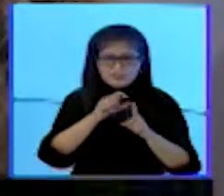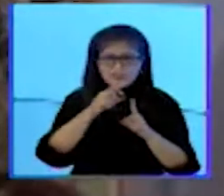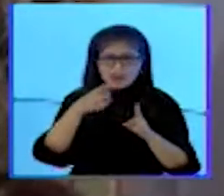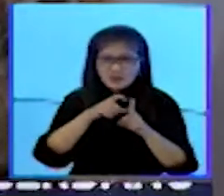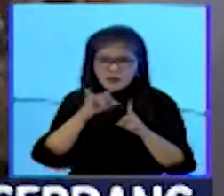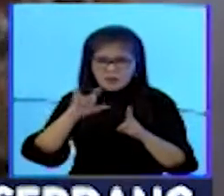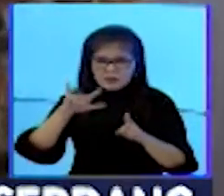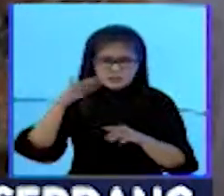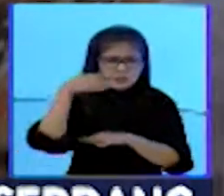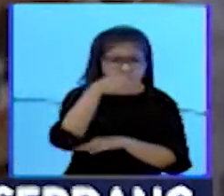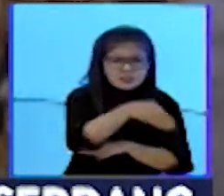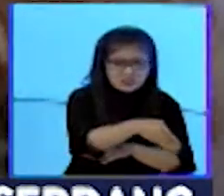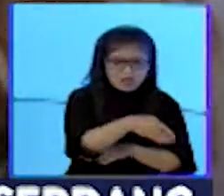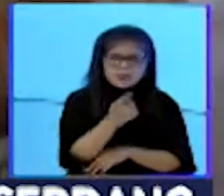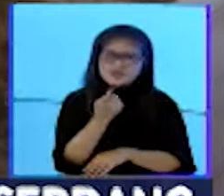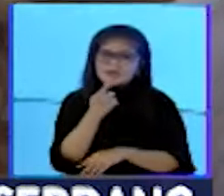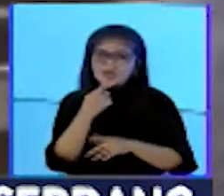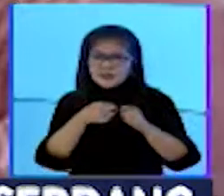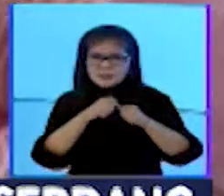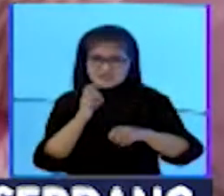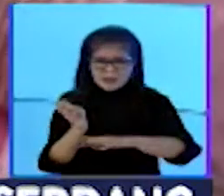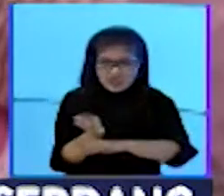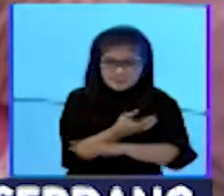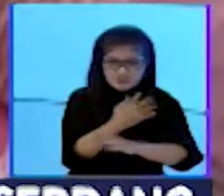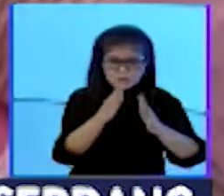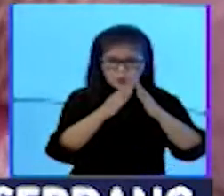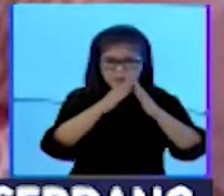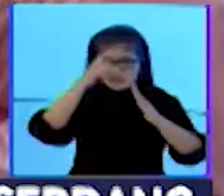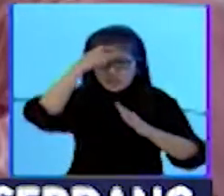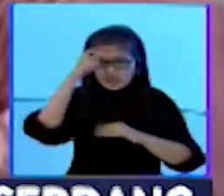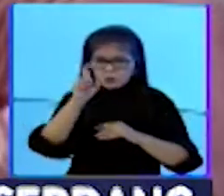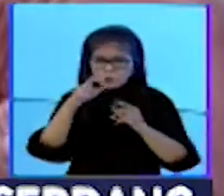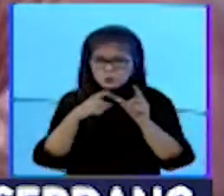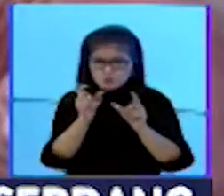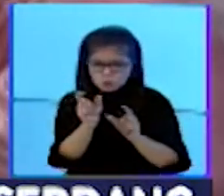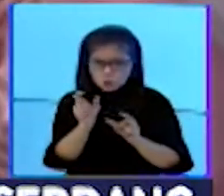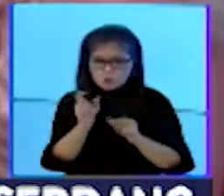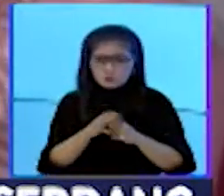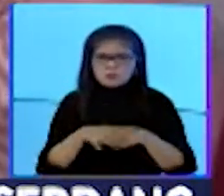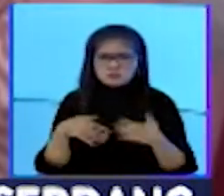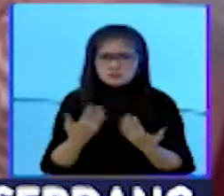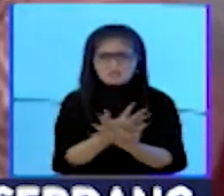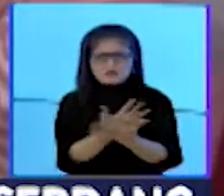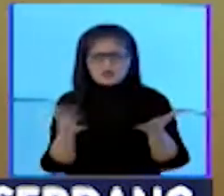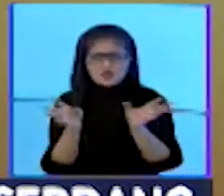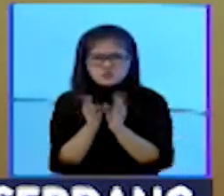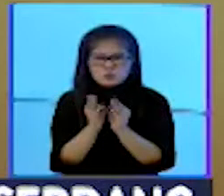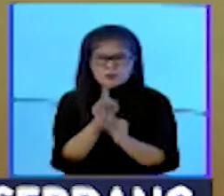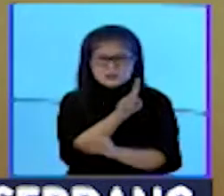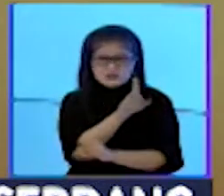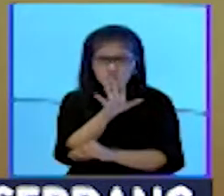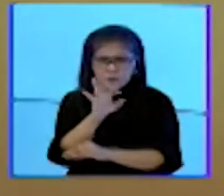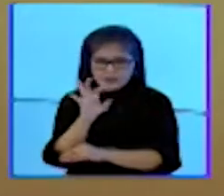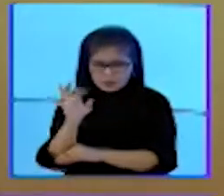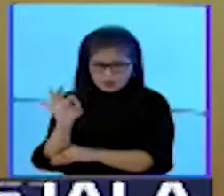meninjau pelaksanaan rapid test massal di Rumah Sakit USU terhadap 1.500 warga. Masuk kategori orang tanpa gejala,